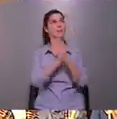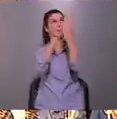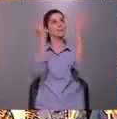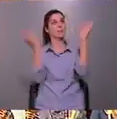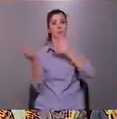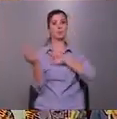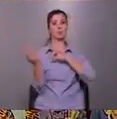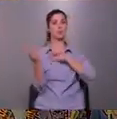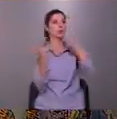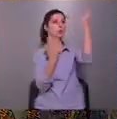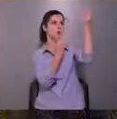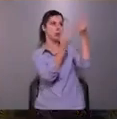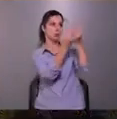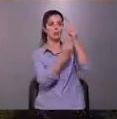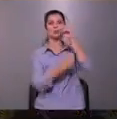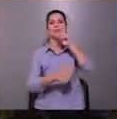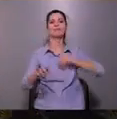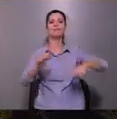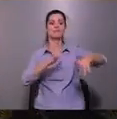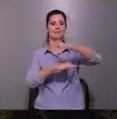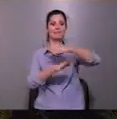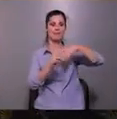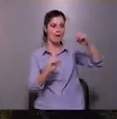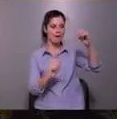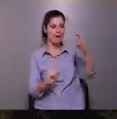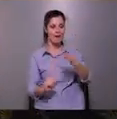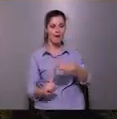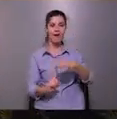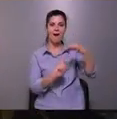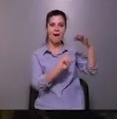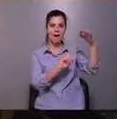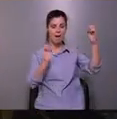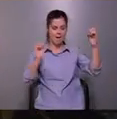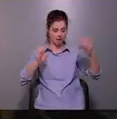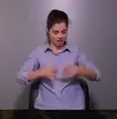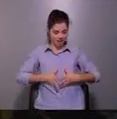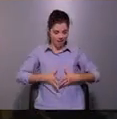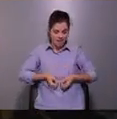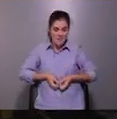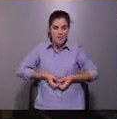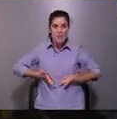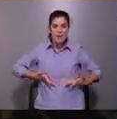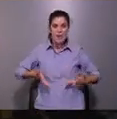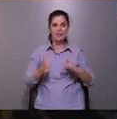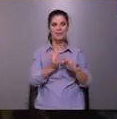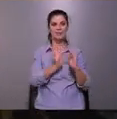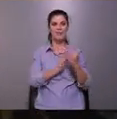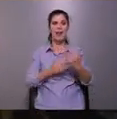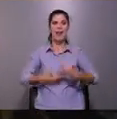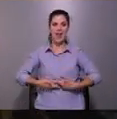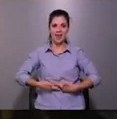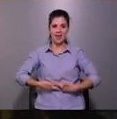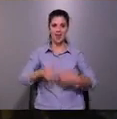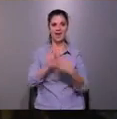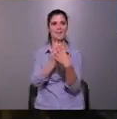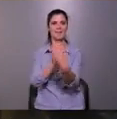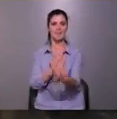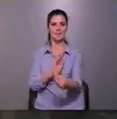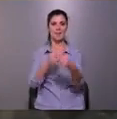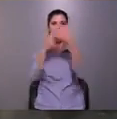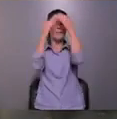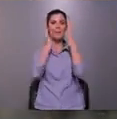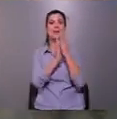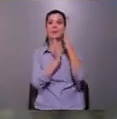grazia, il Signore è con te. Tu sei benedetta fra le donne, e benedetto è il frutto del tuo seno, Gesù.